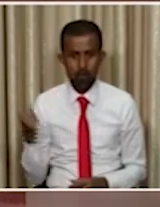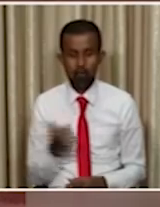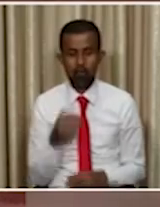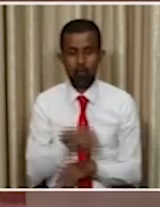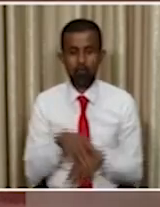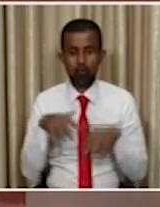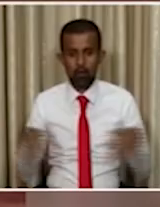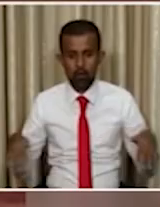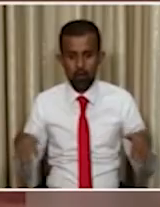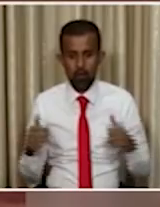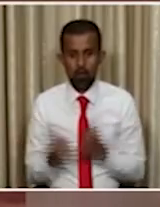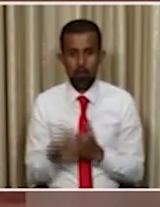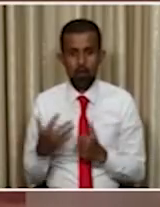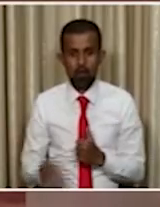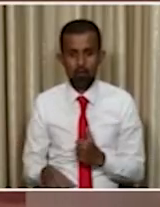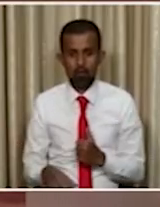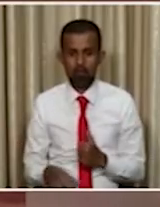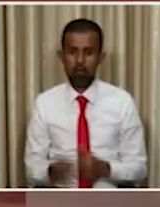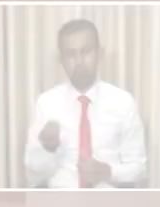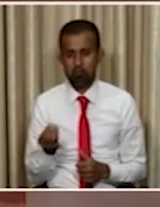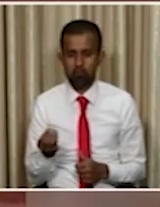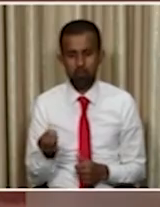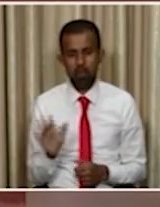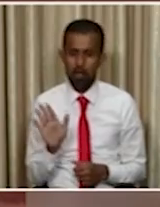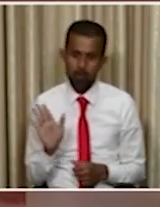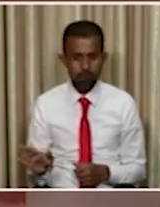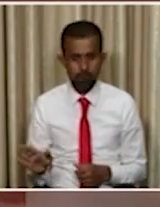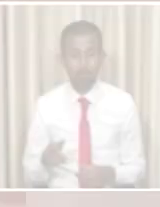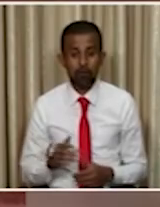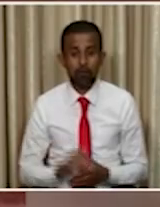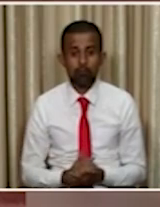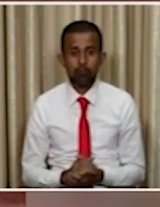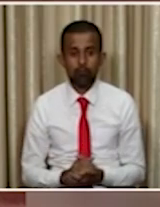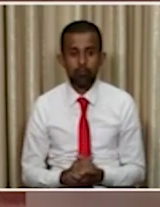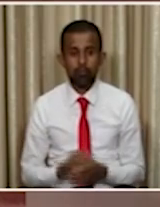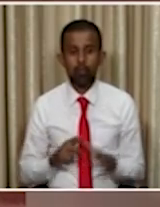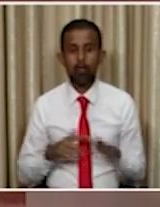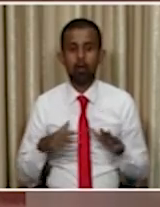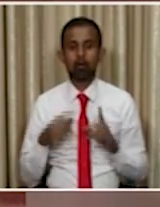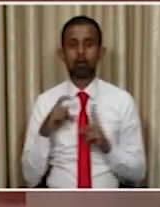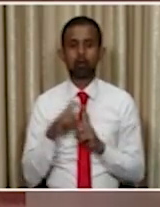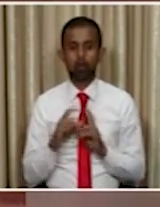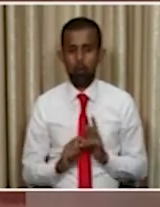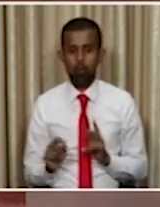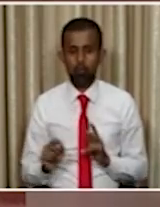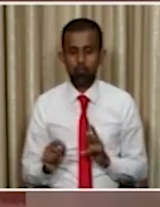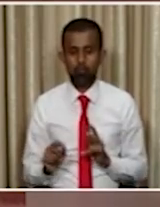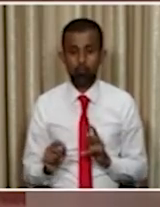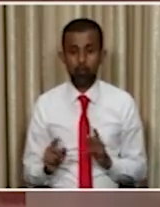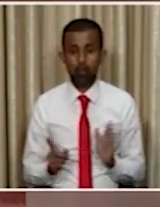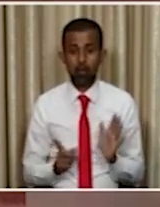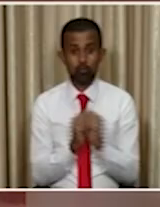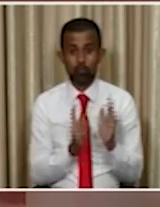ඉදි කරලා තියෙනවා. යම් යම් අඩුපාඩු ඇති. ඒ සඳහා තමයි වනජීවි දෙපාර්තමේන්තුවට බහුකාර්ය